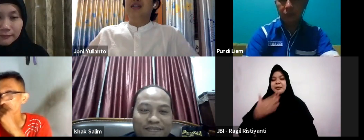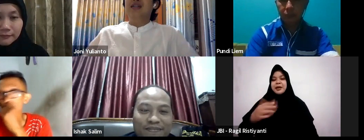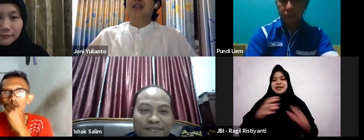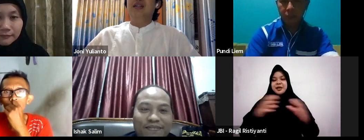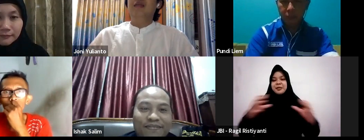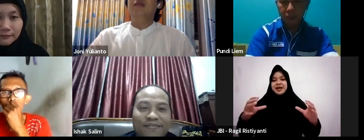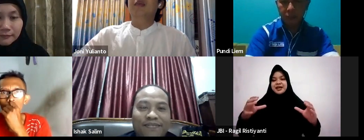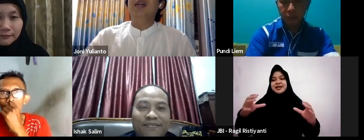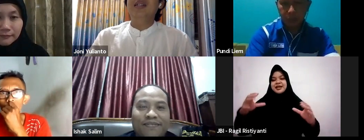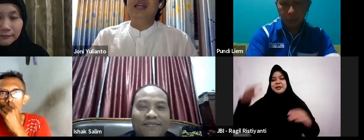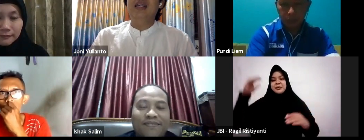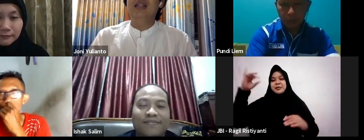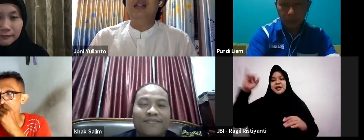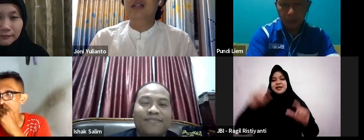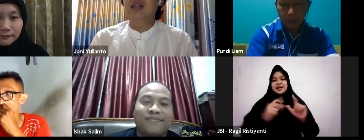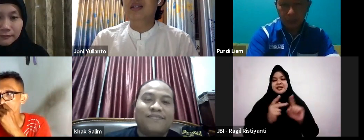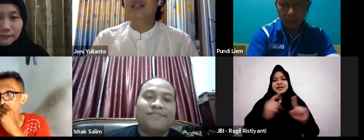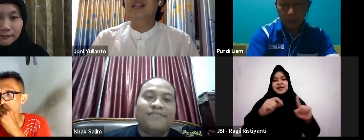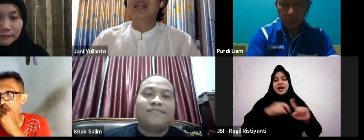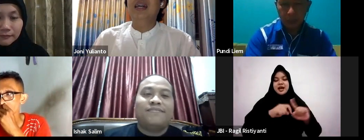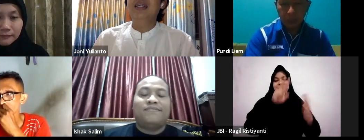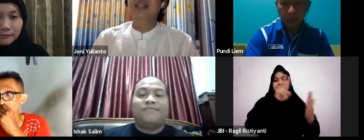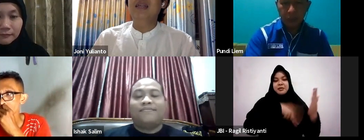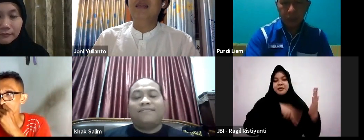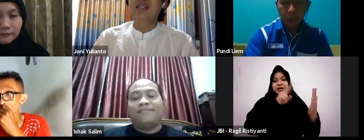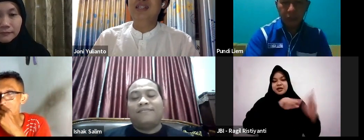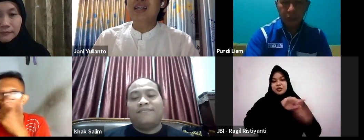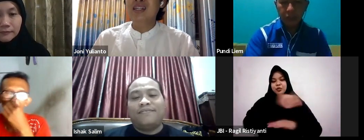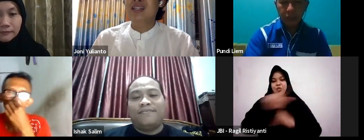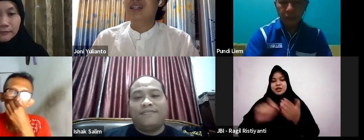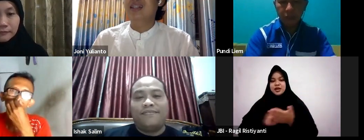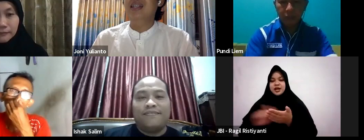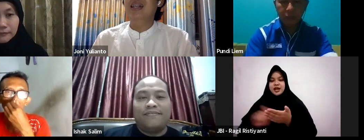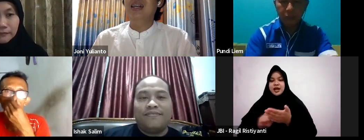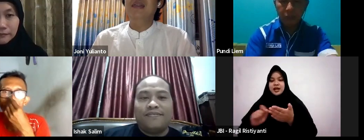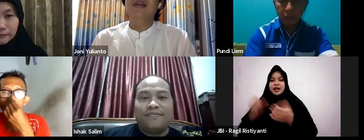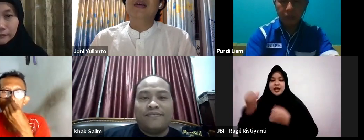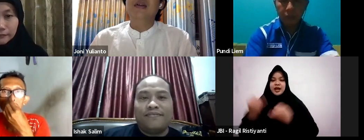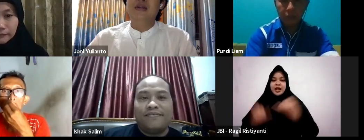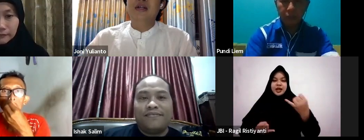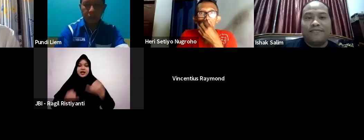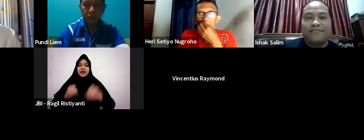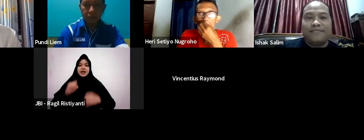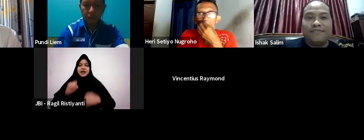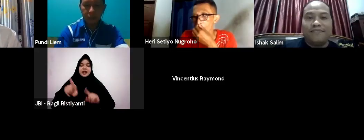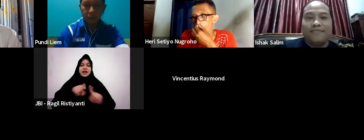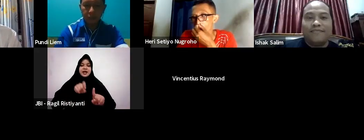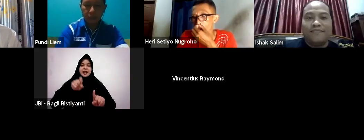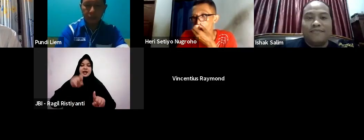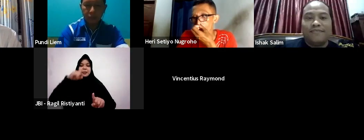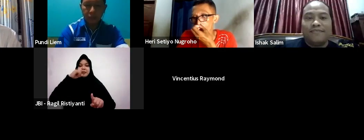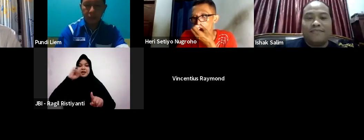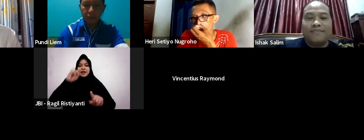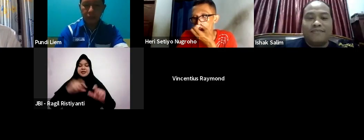hisab dan dengan pembacaan Al catatan akhir dari masih sak terasanya kita